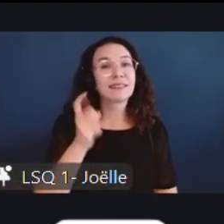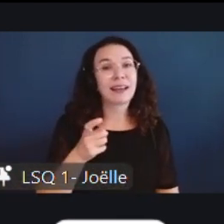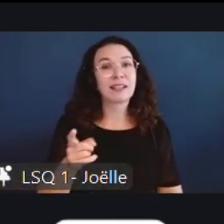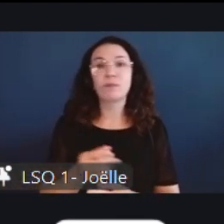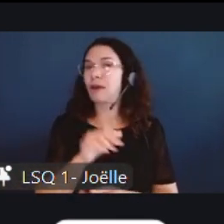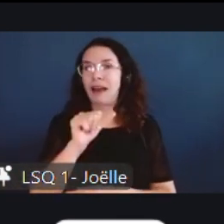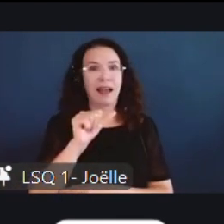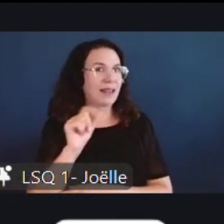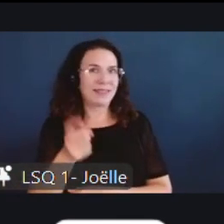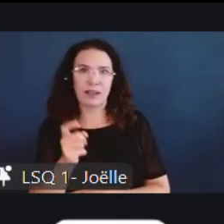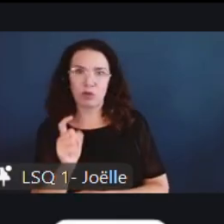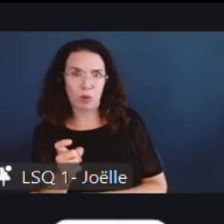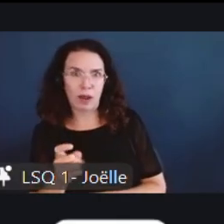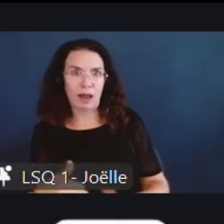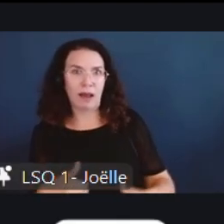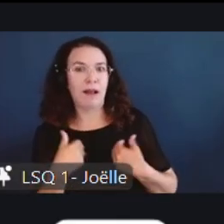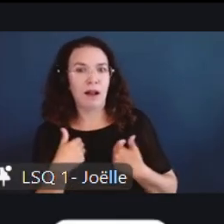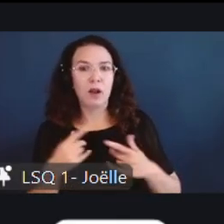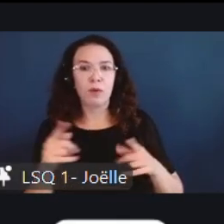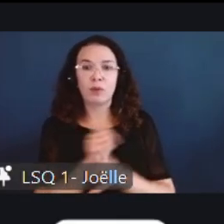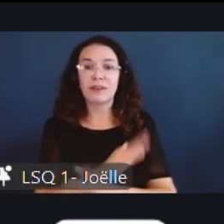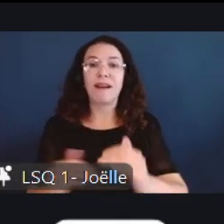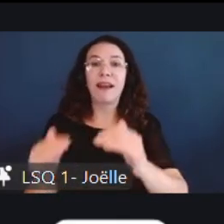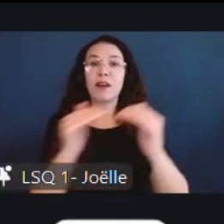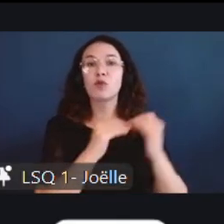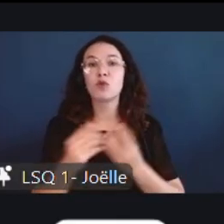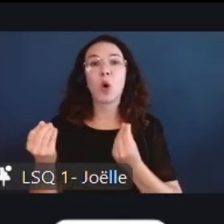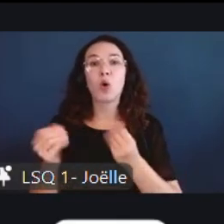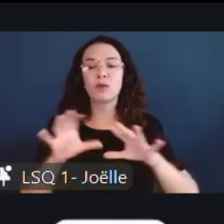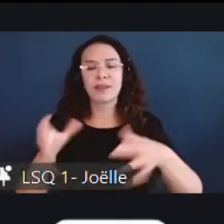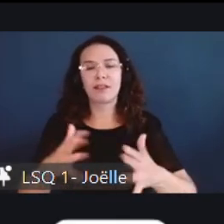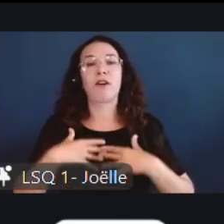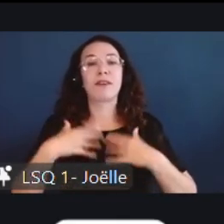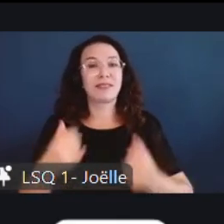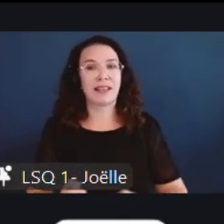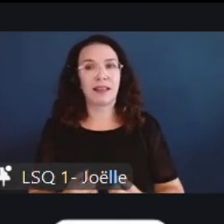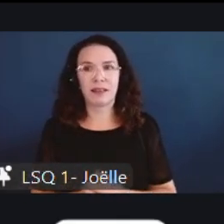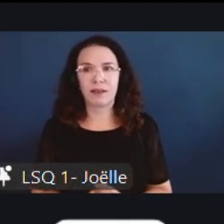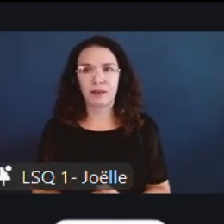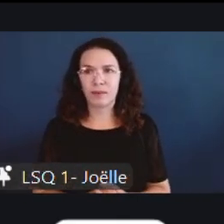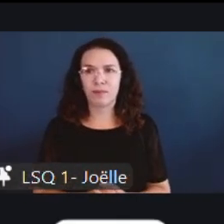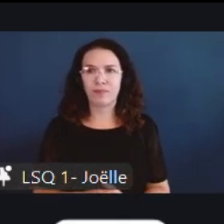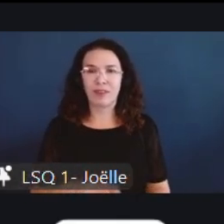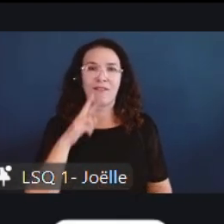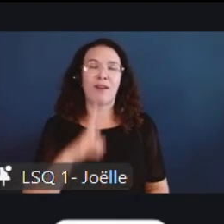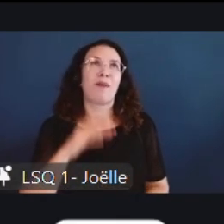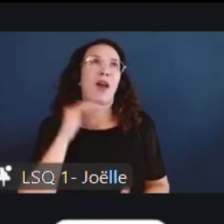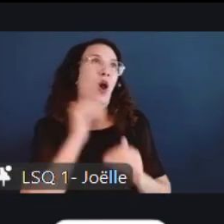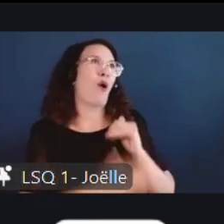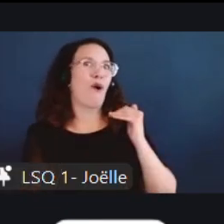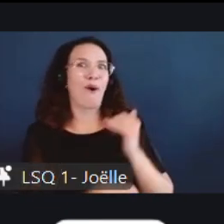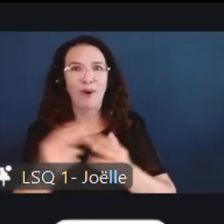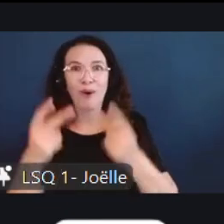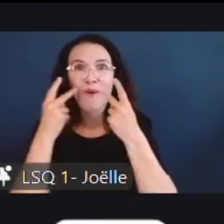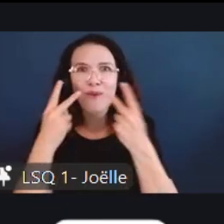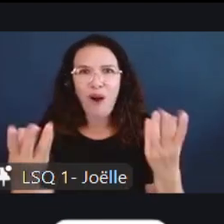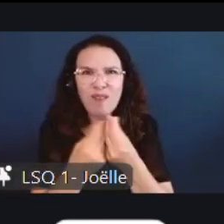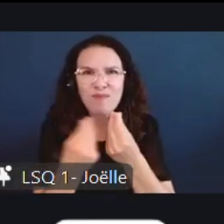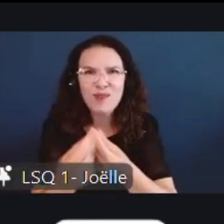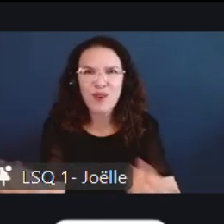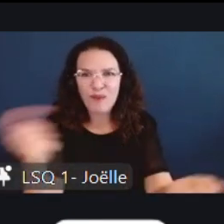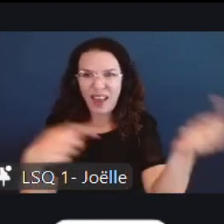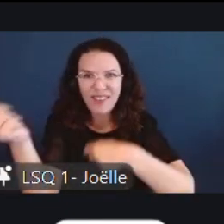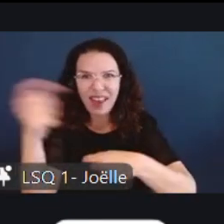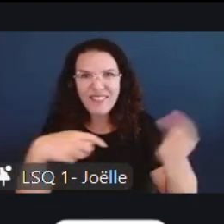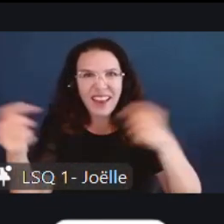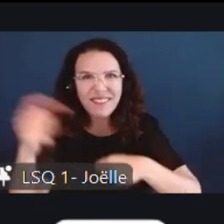ainsi que les enjeux d'inclusion dans le secteur de la santé. Je suis tellement heureux de vous voir en si grand nombre